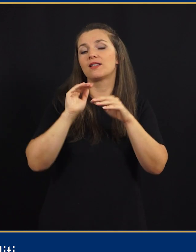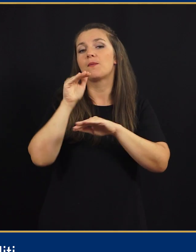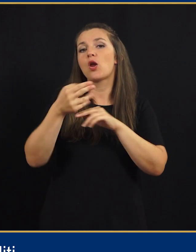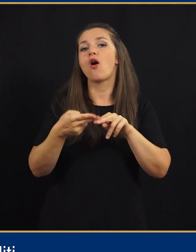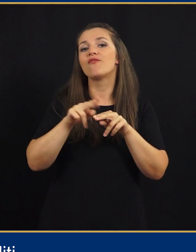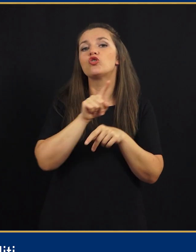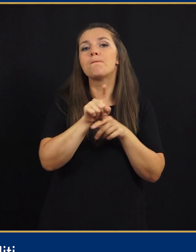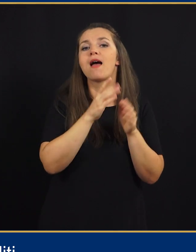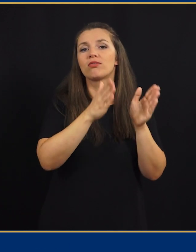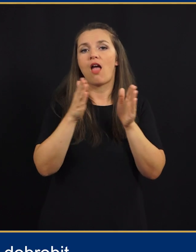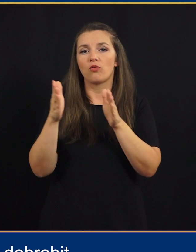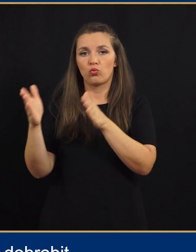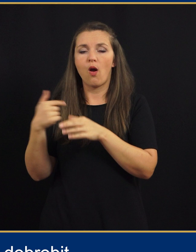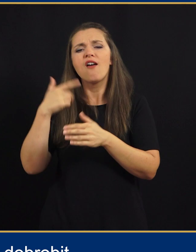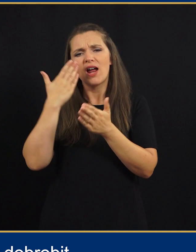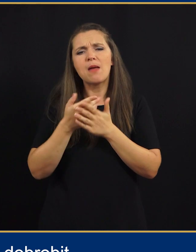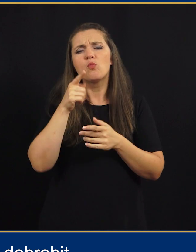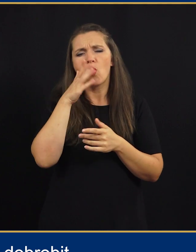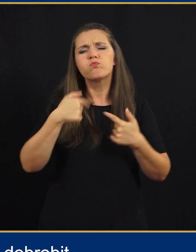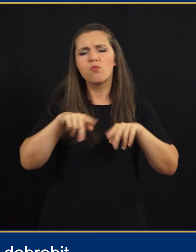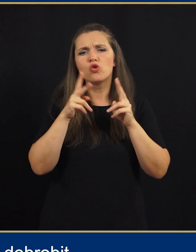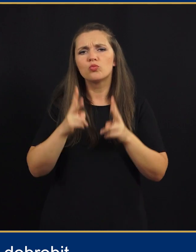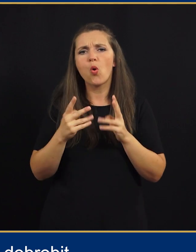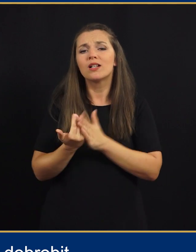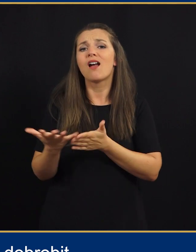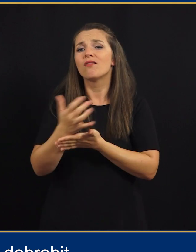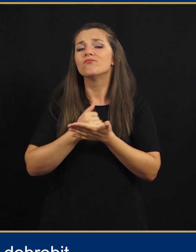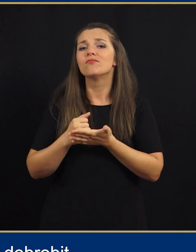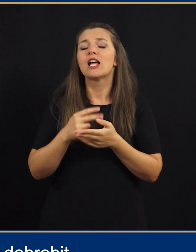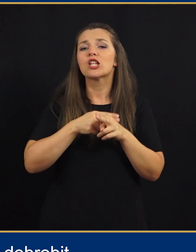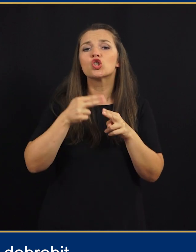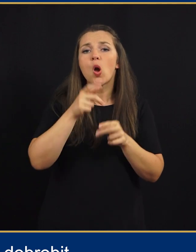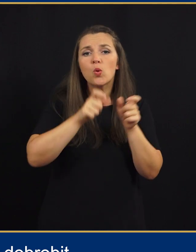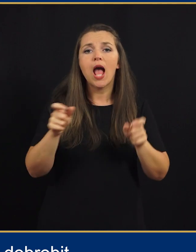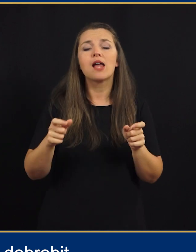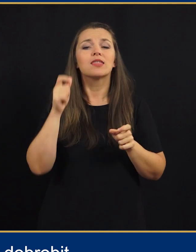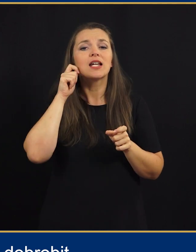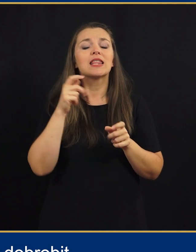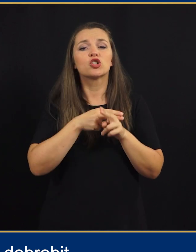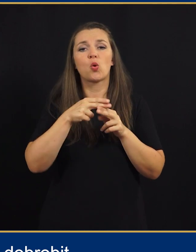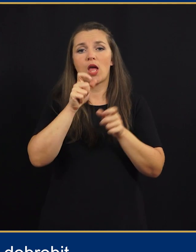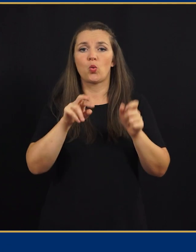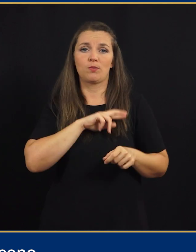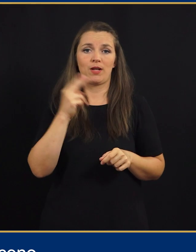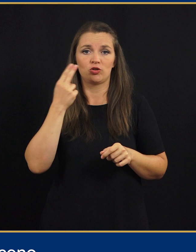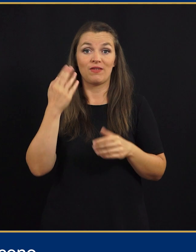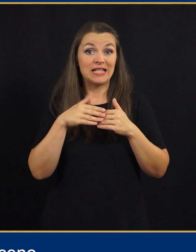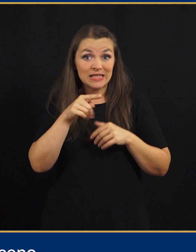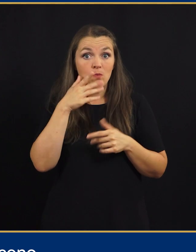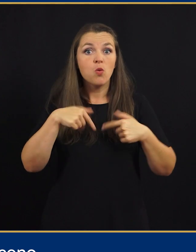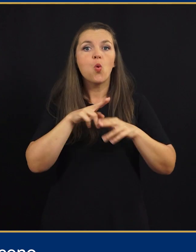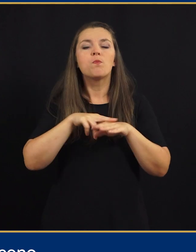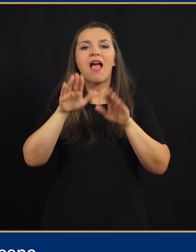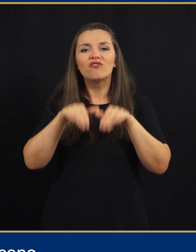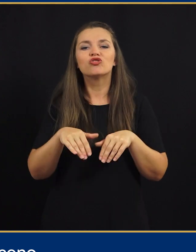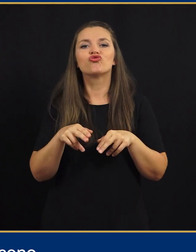preko več mandatov. Verjamem, da bomo to zmogli v dobrobit državljank in državljanov Republike Slovenije. S tem bomo